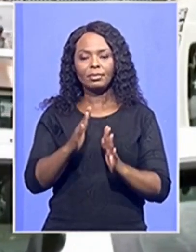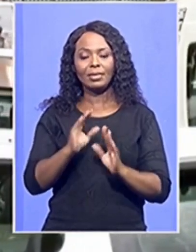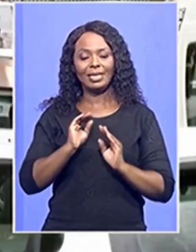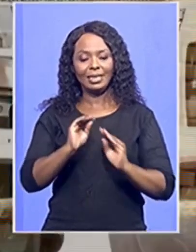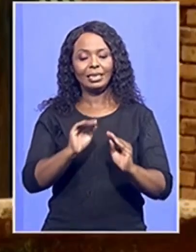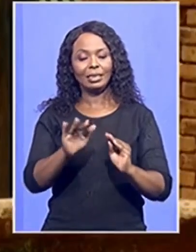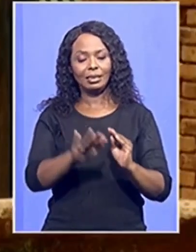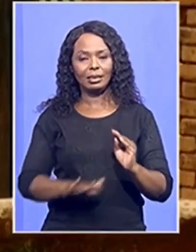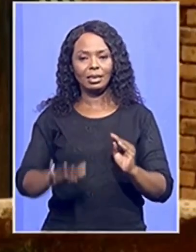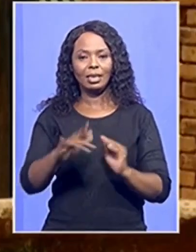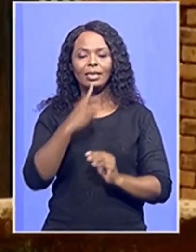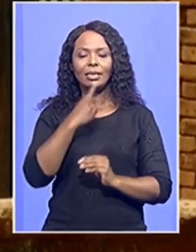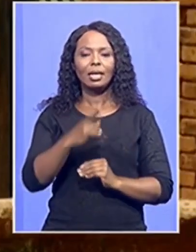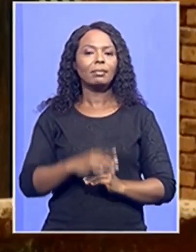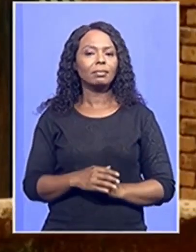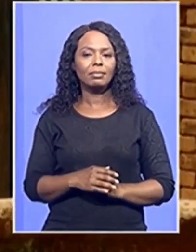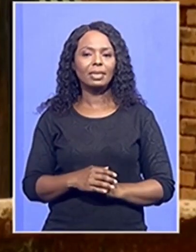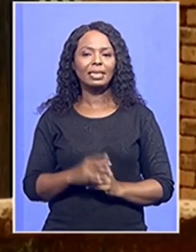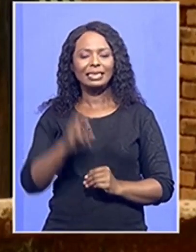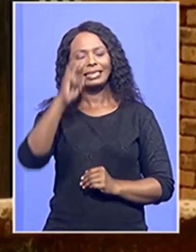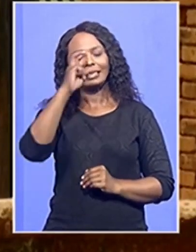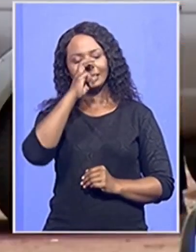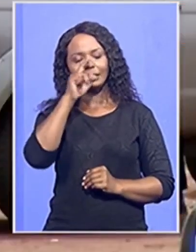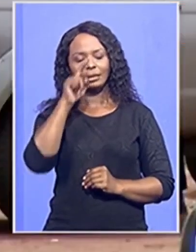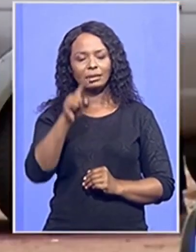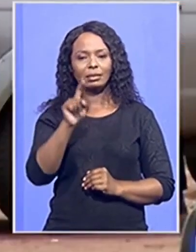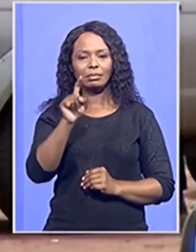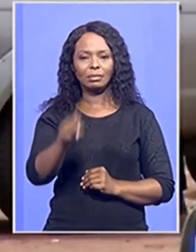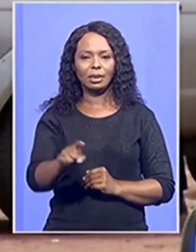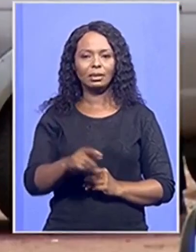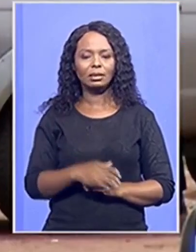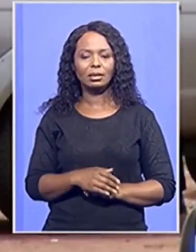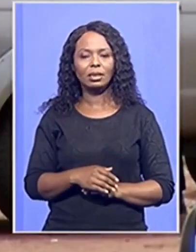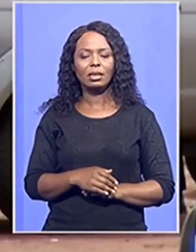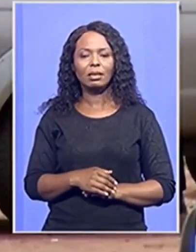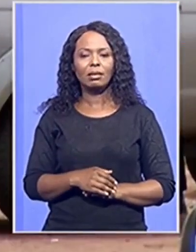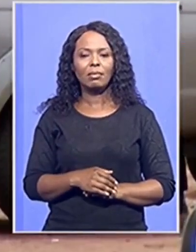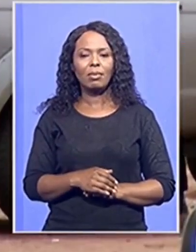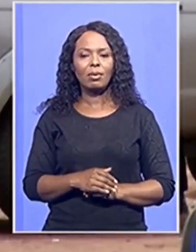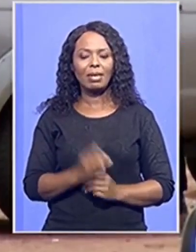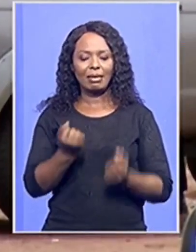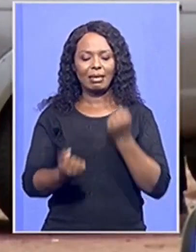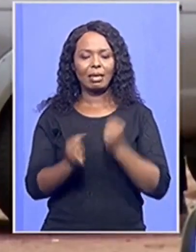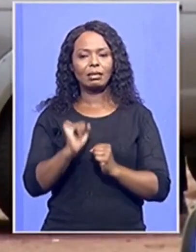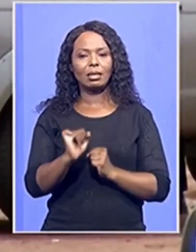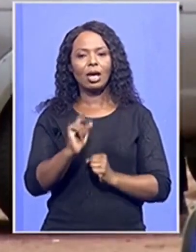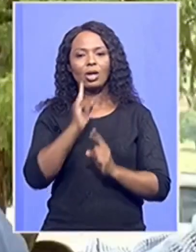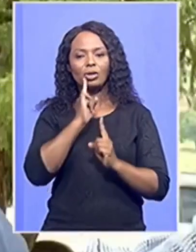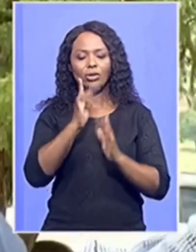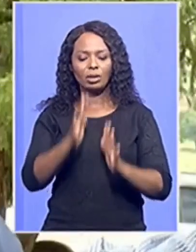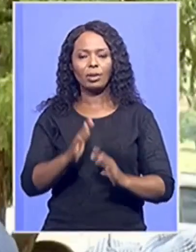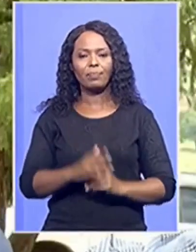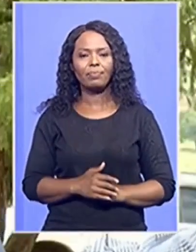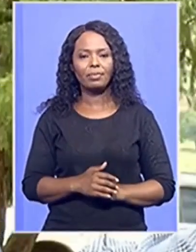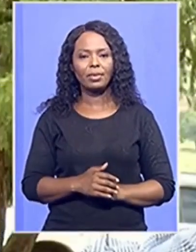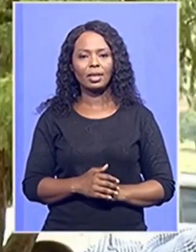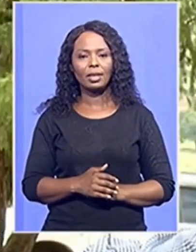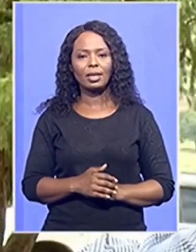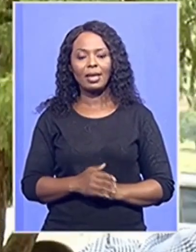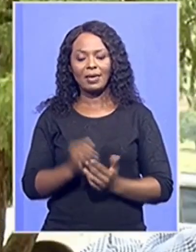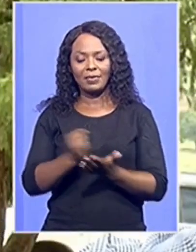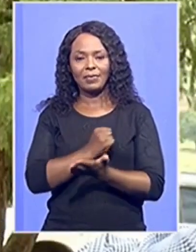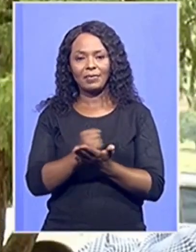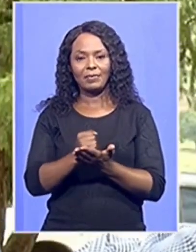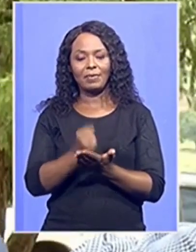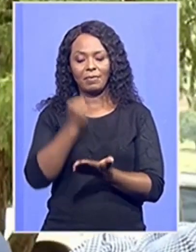teng a re go tshwanetse go matlafadiwa tshekatsheko ya barutabana. Ke nagana gore taba ya vetting ke yona